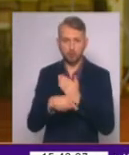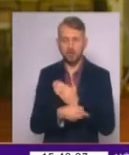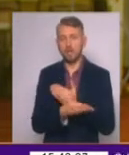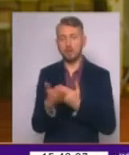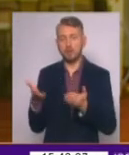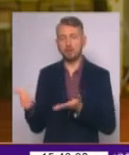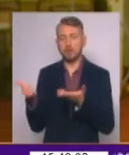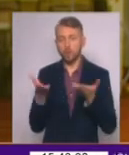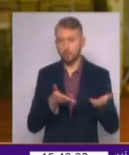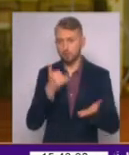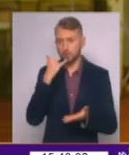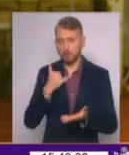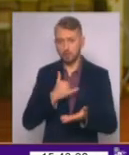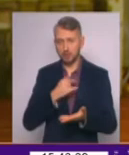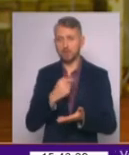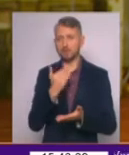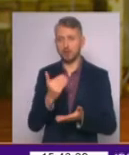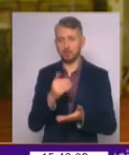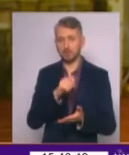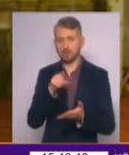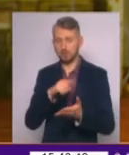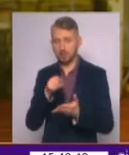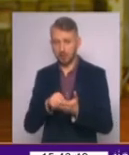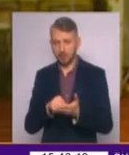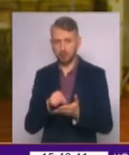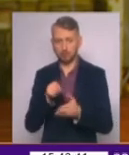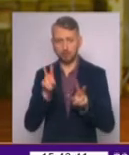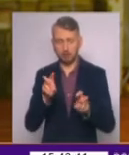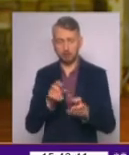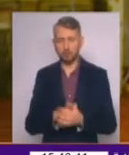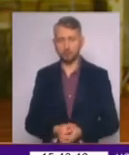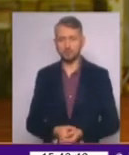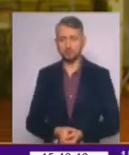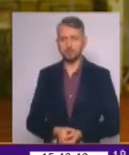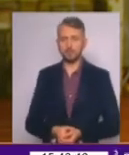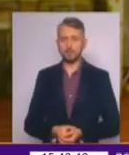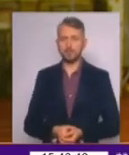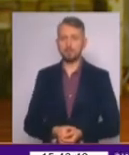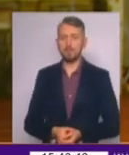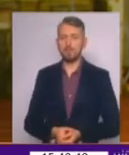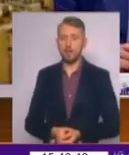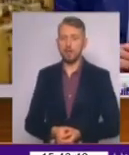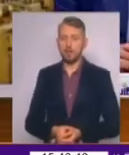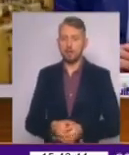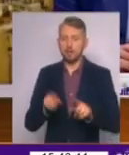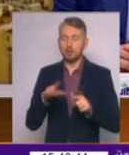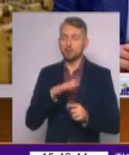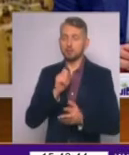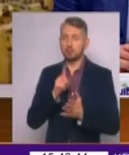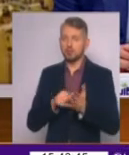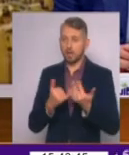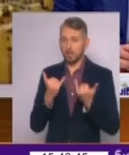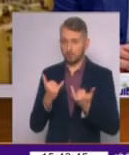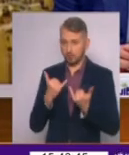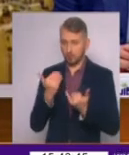також долучатися з вашими запитаннями на розмову на цю тему. До розмови на цю тему. Отже, пане Олеже, також було питання сьогодні, яке